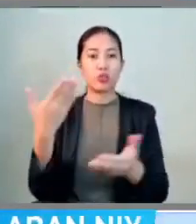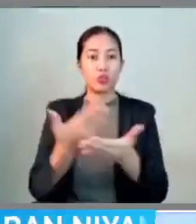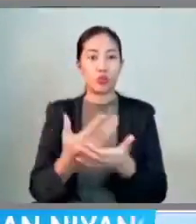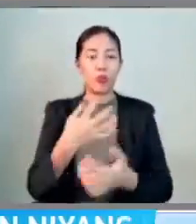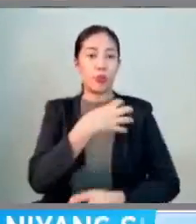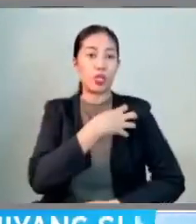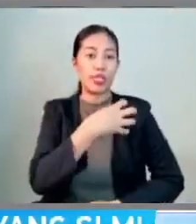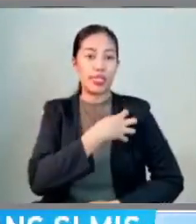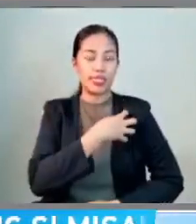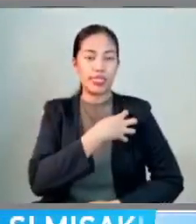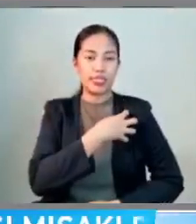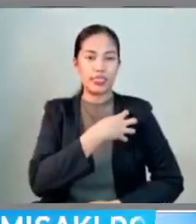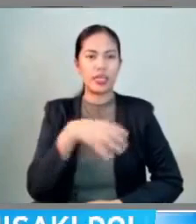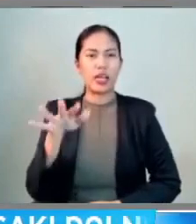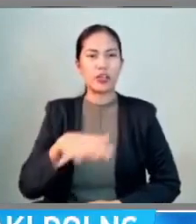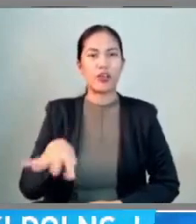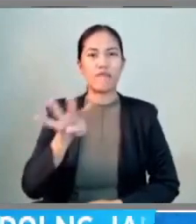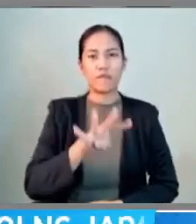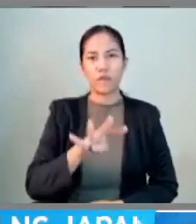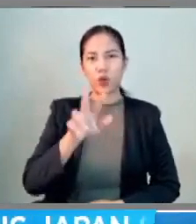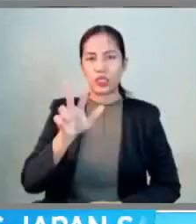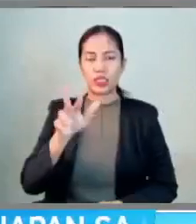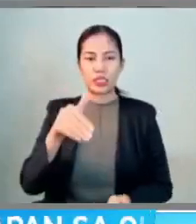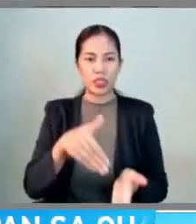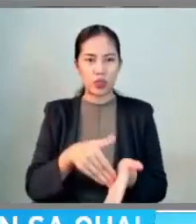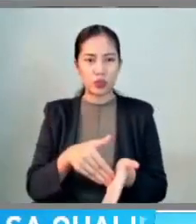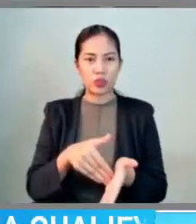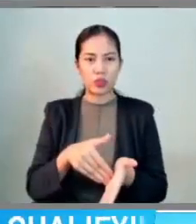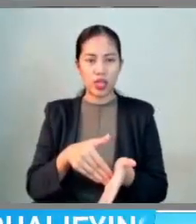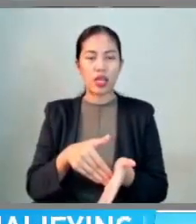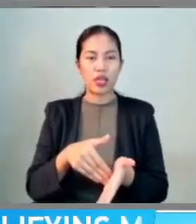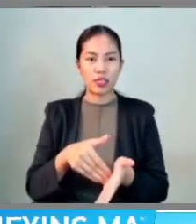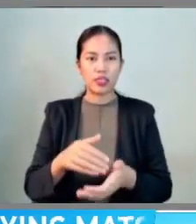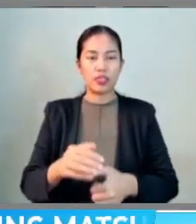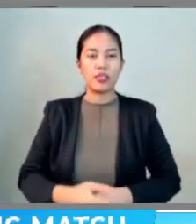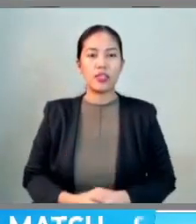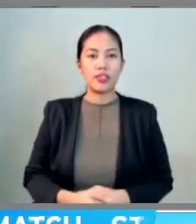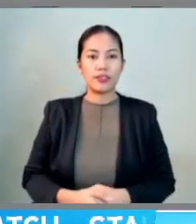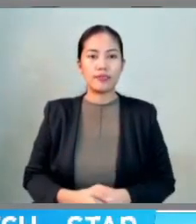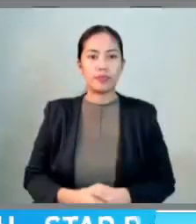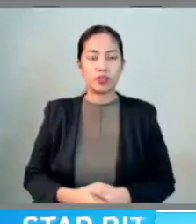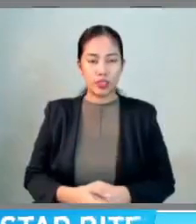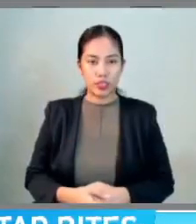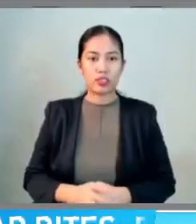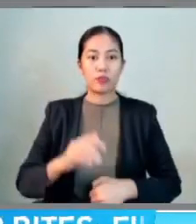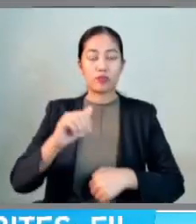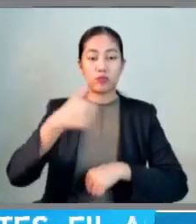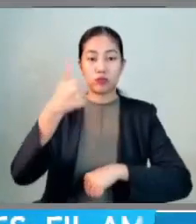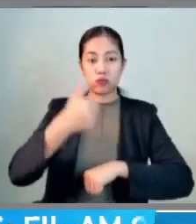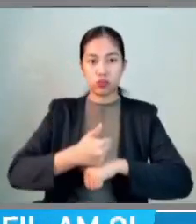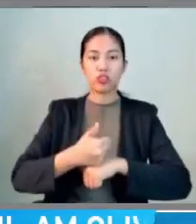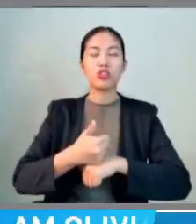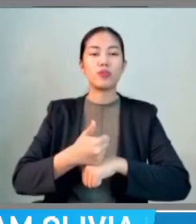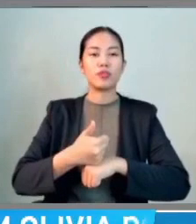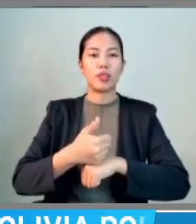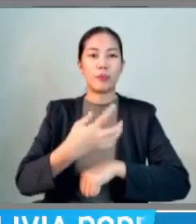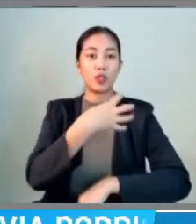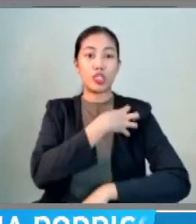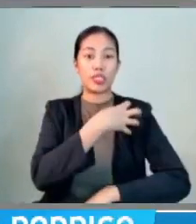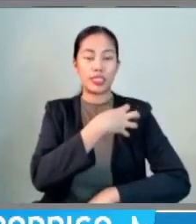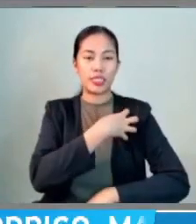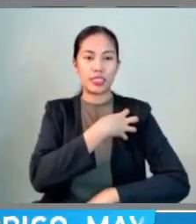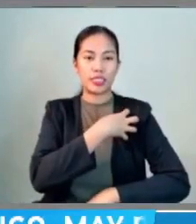Mahigit 43,000 ang mga na-promote na second level uniformed personnel, at sa kanyang pahayag, ipinaalala ni